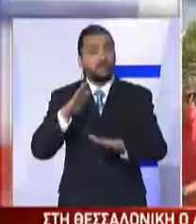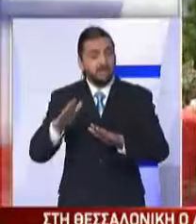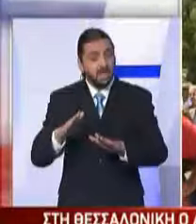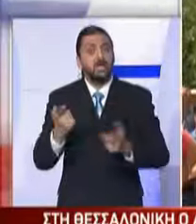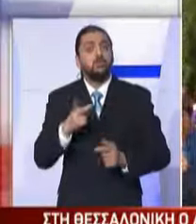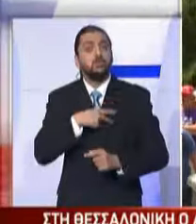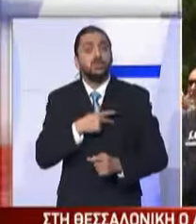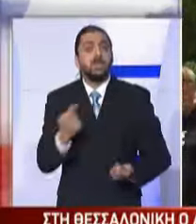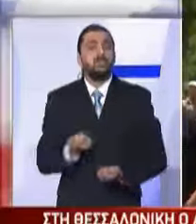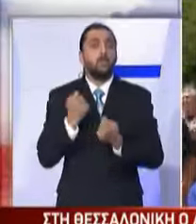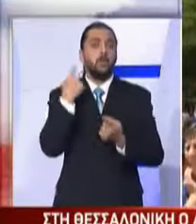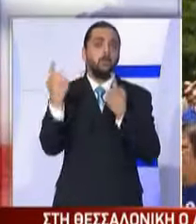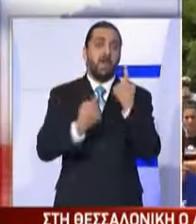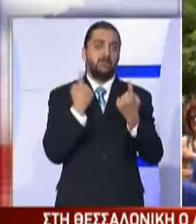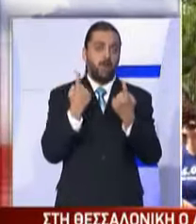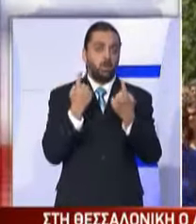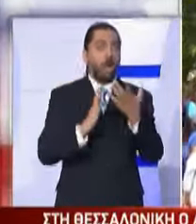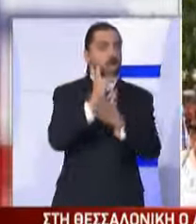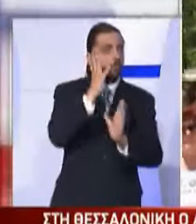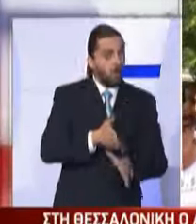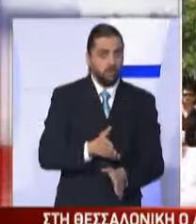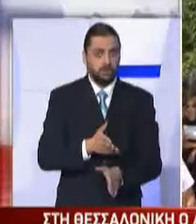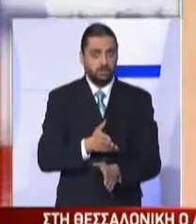περιβάλλοντος. Δίνεται έναν άνιστο αγώνα